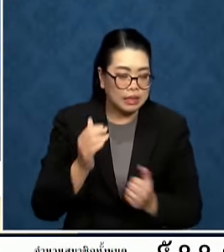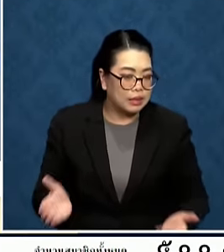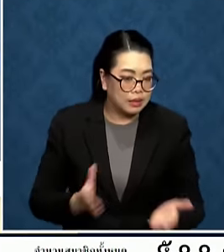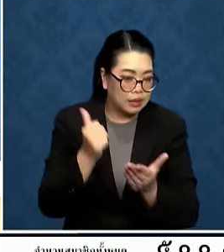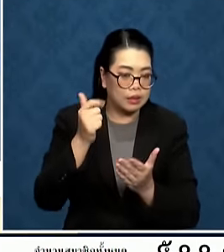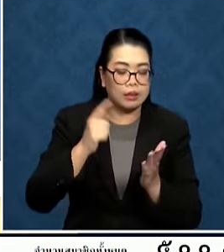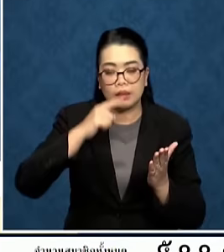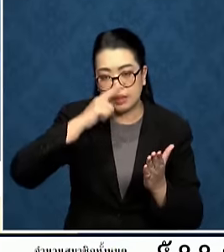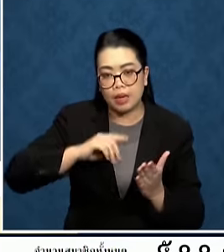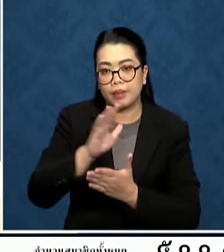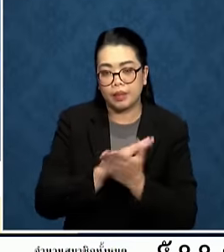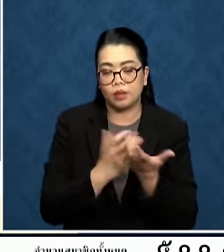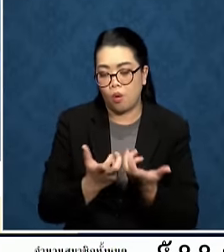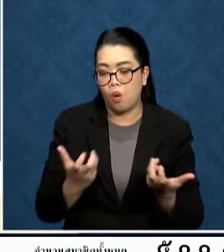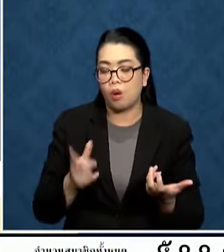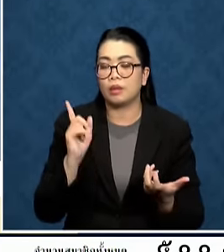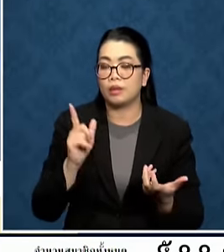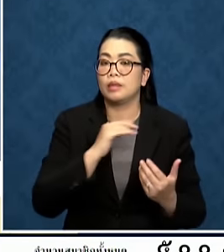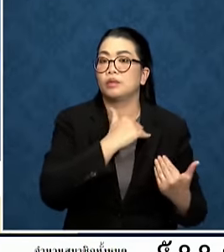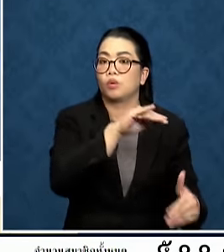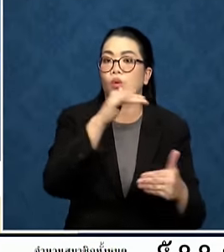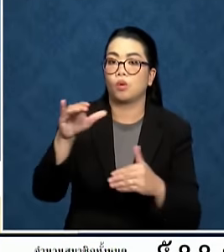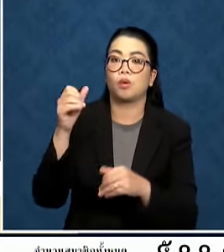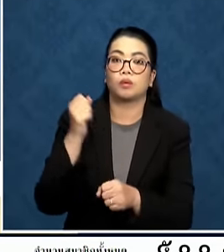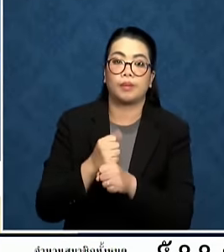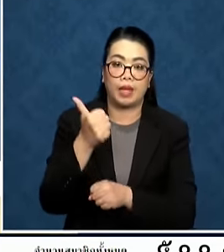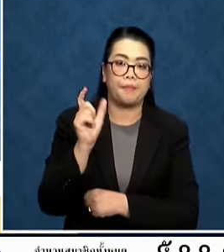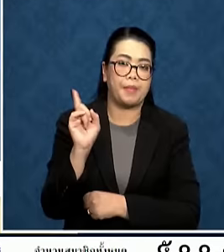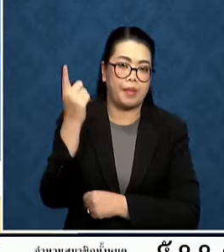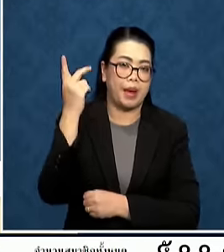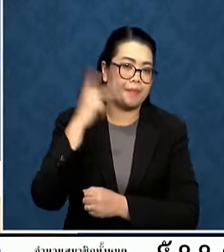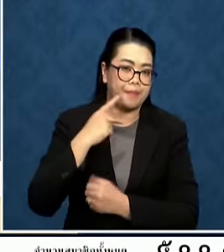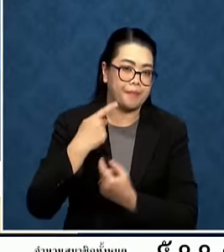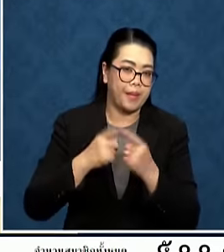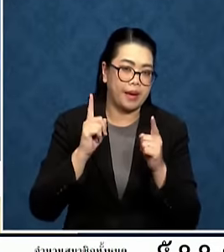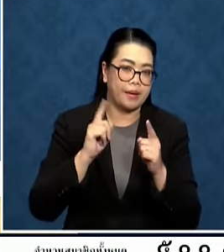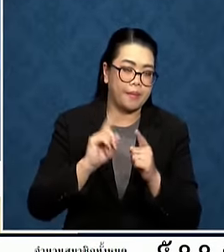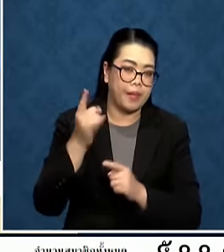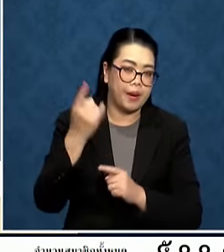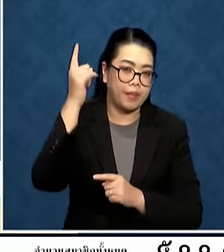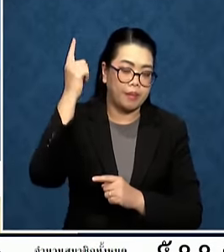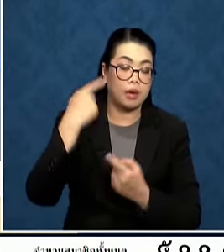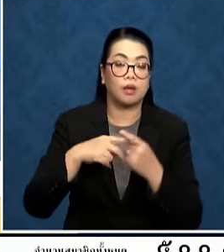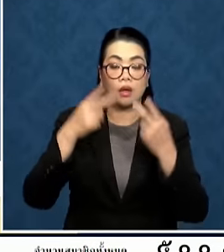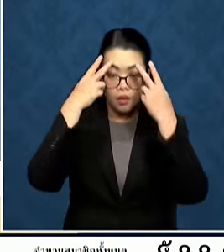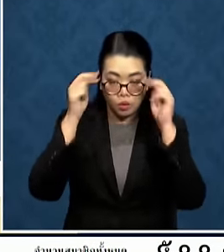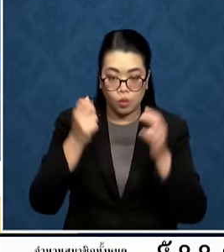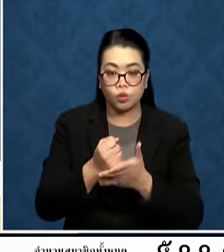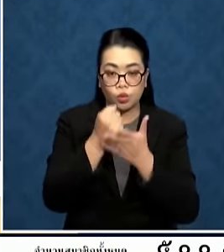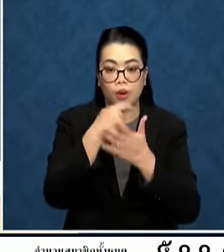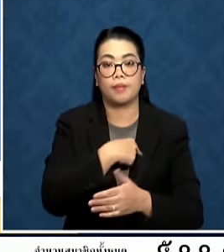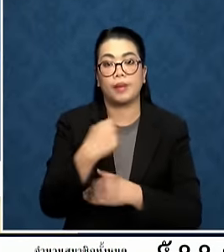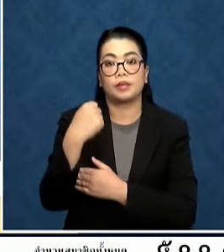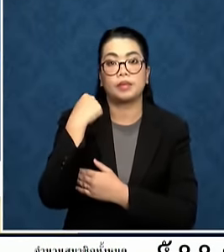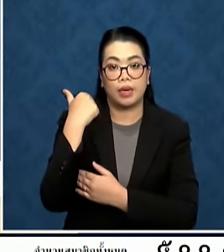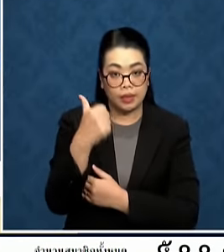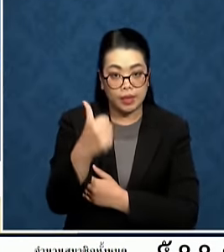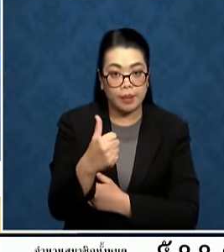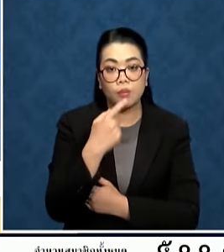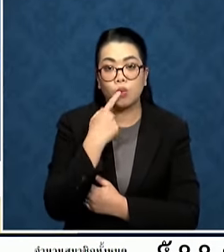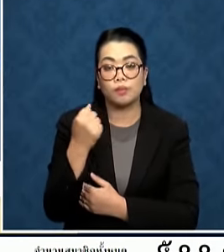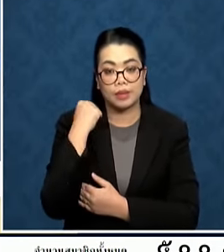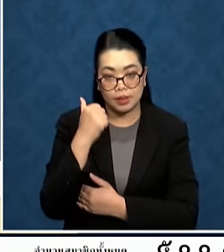ไทยต้องการสินสินค้าที่มีเสภาพส่งออกใหม่ๆแต่คำถามคือท่านนายกช่วยให้ความมั่นใจต่อรัฐสภาแห่งนี้ได้